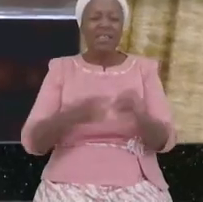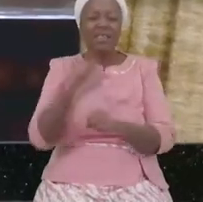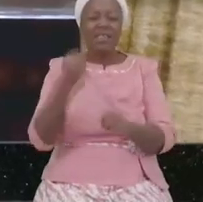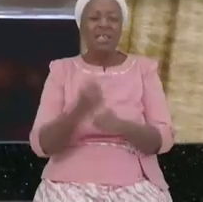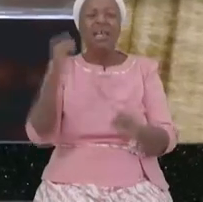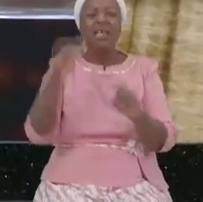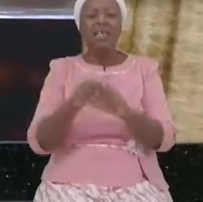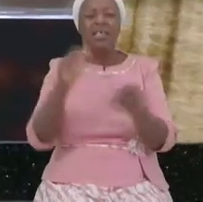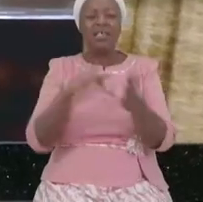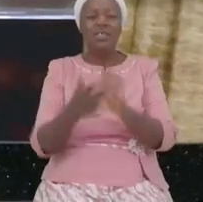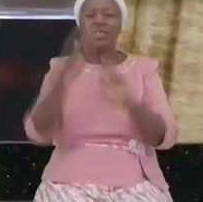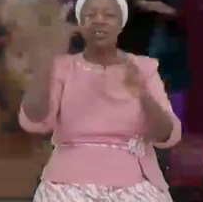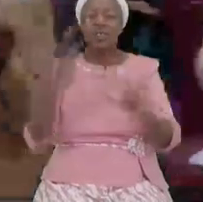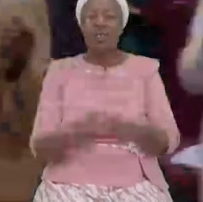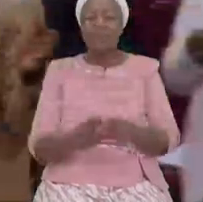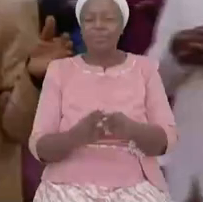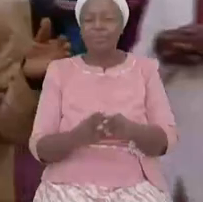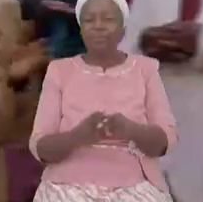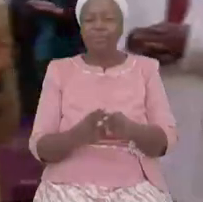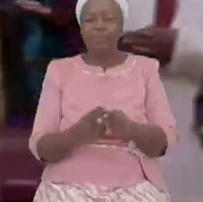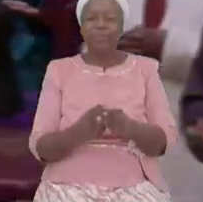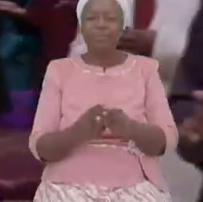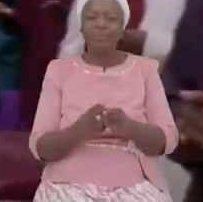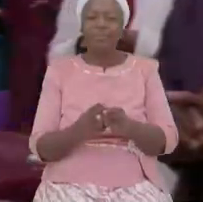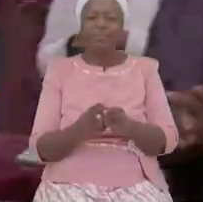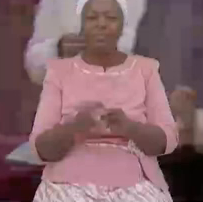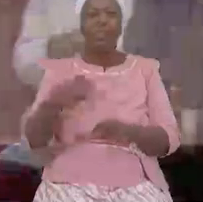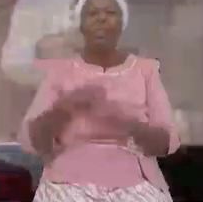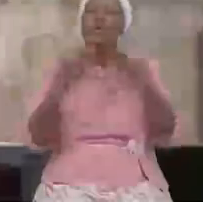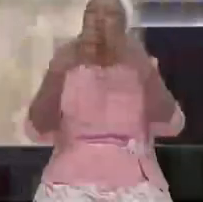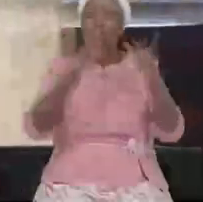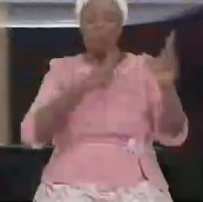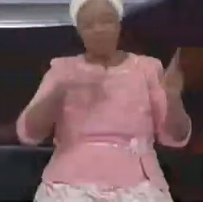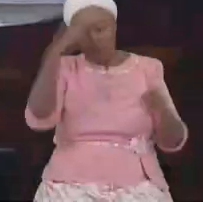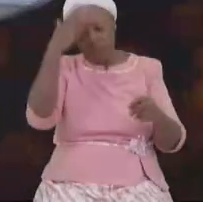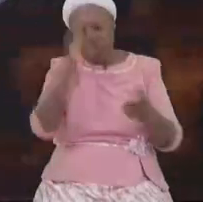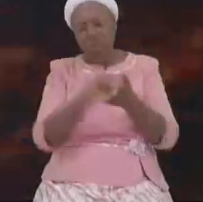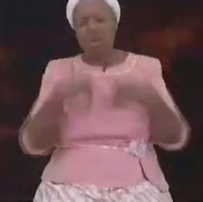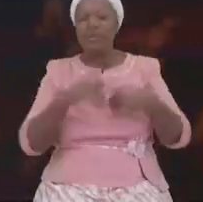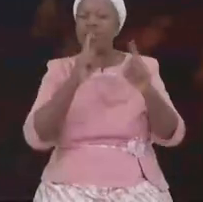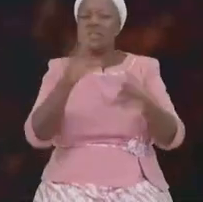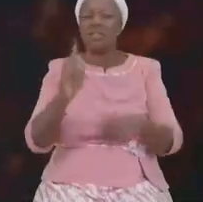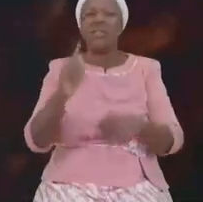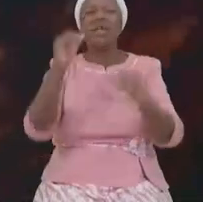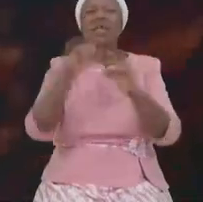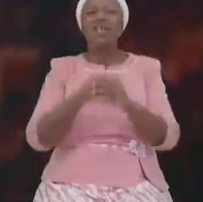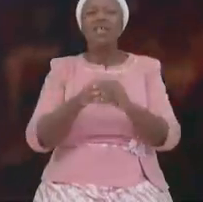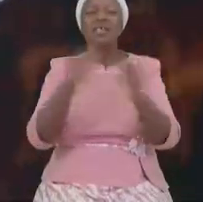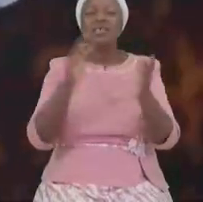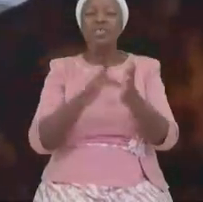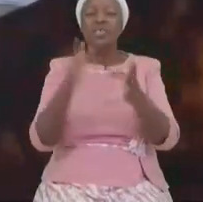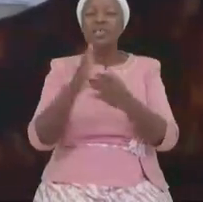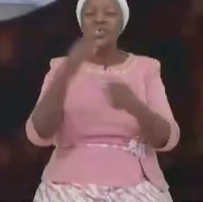de Jésus. Nous te remercions Seigneur pour l'exaucement. Au nom de Jésus,